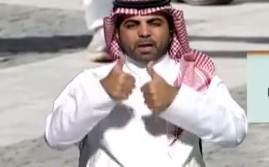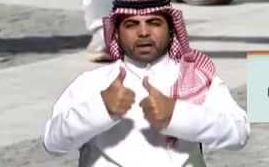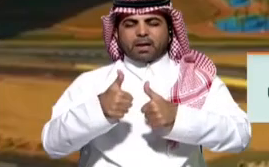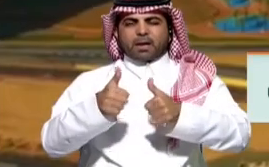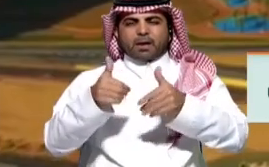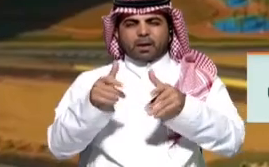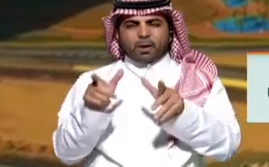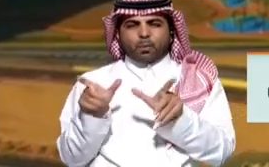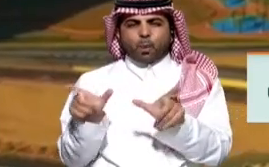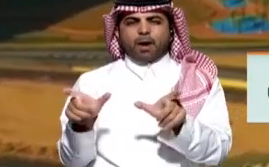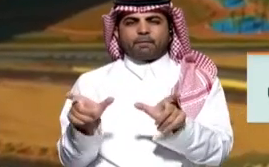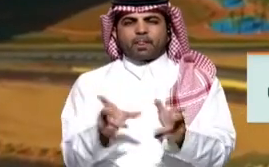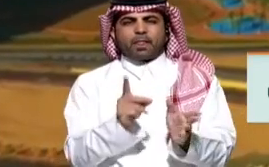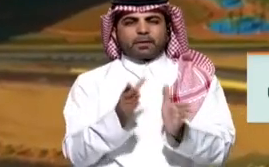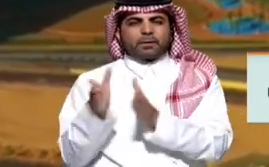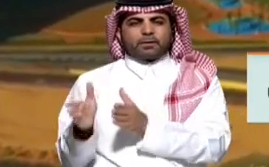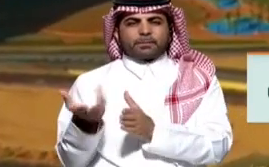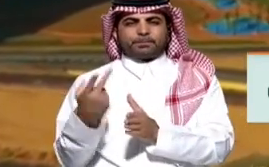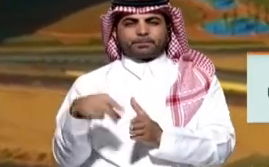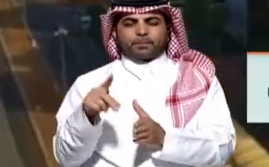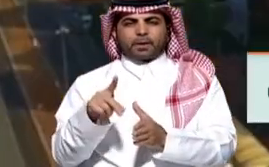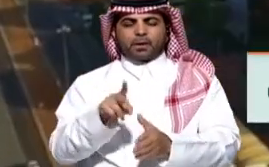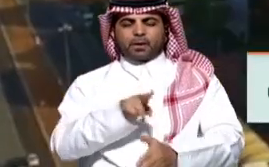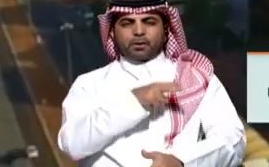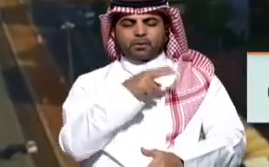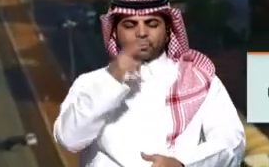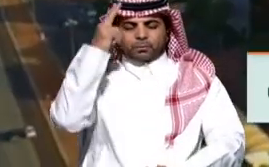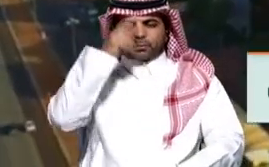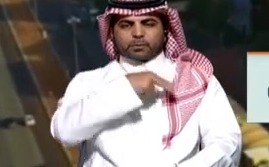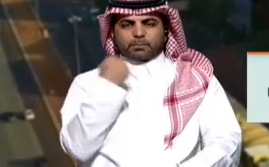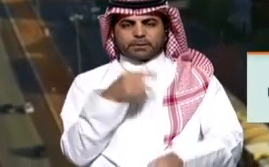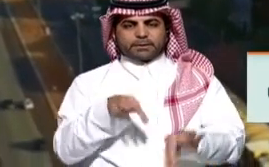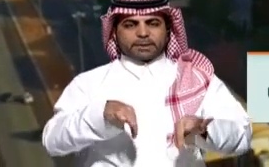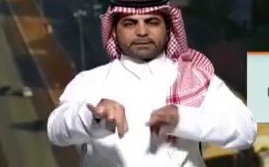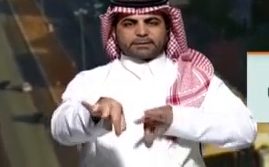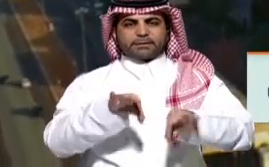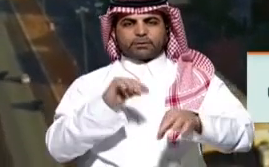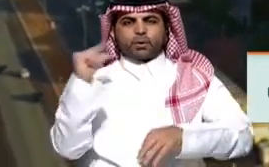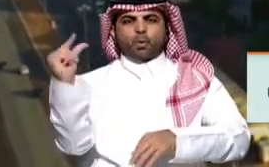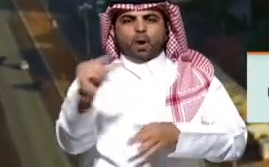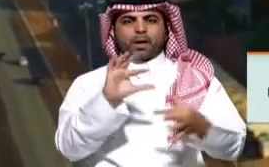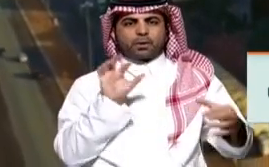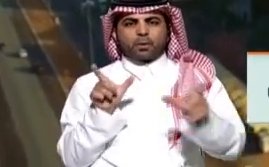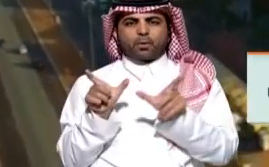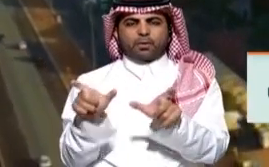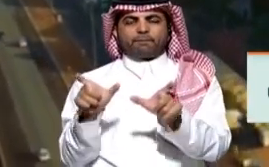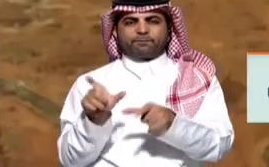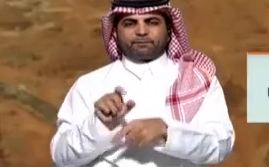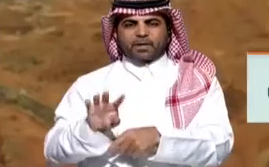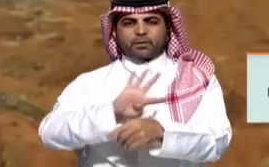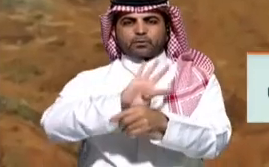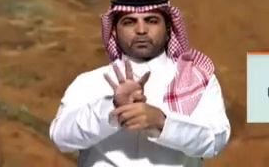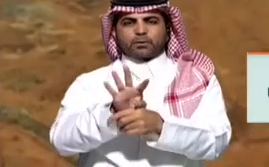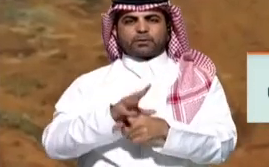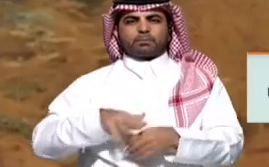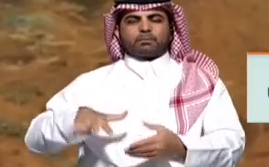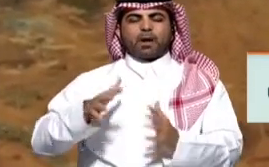لها، في حين تستمر رئاسة المملكة في دعم وتنسيق الجهود الدولية لمواجهة آثار الوباء